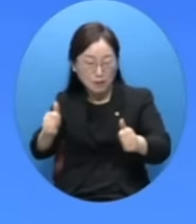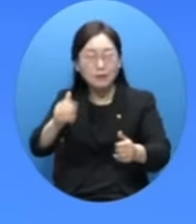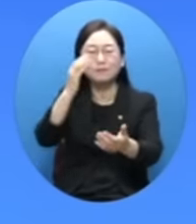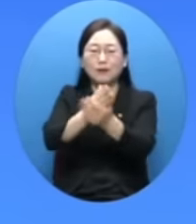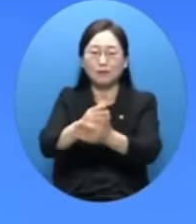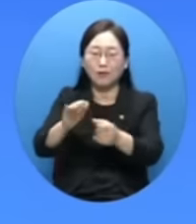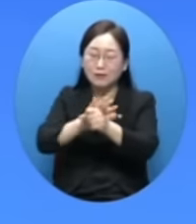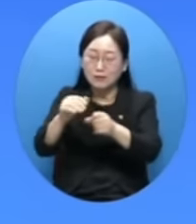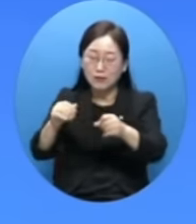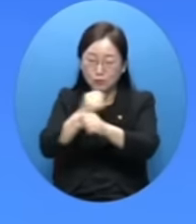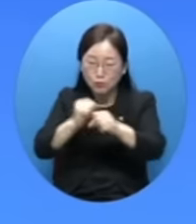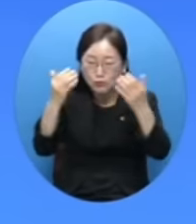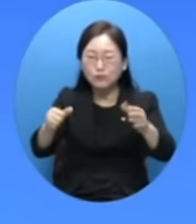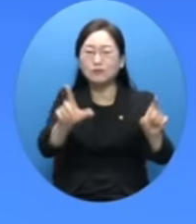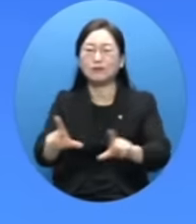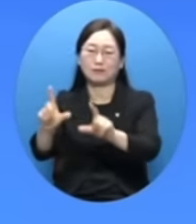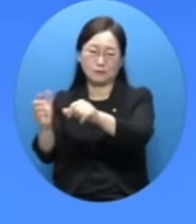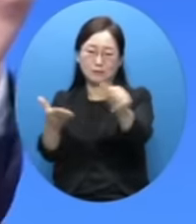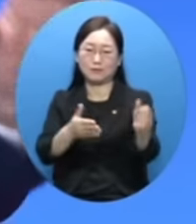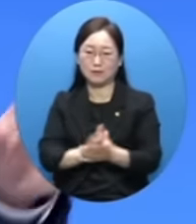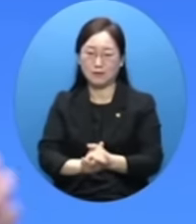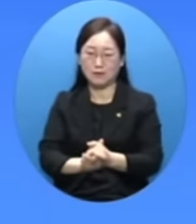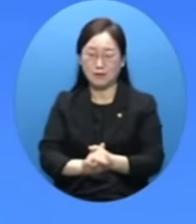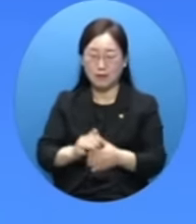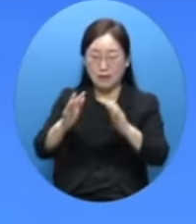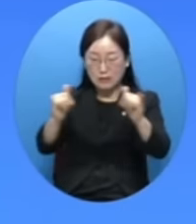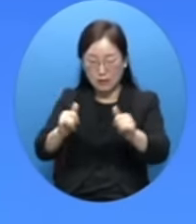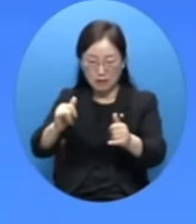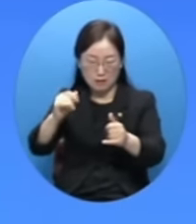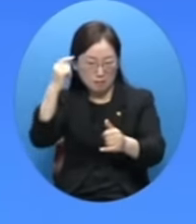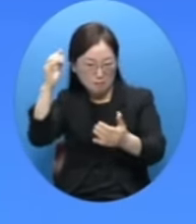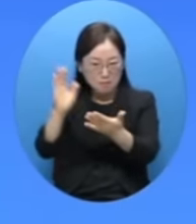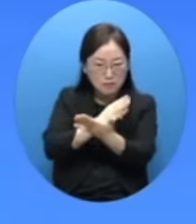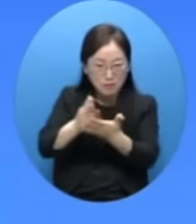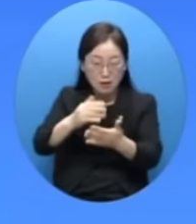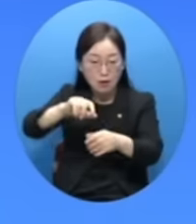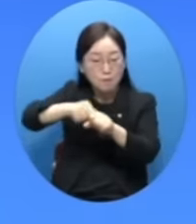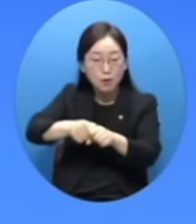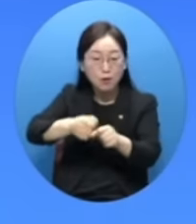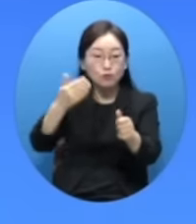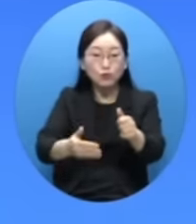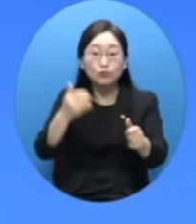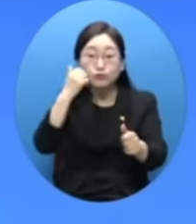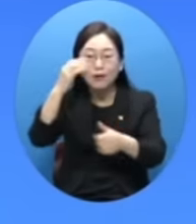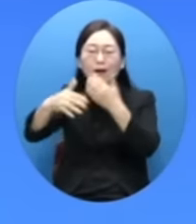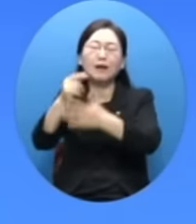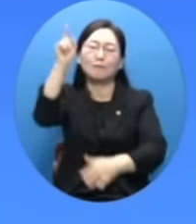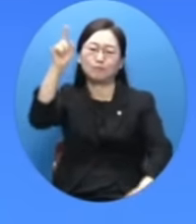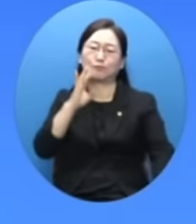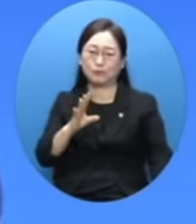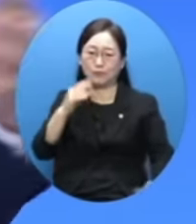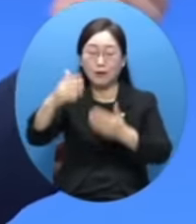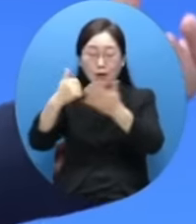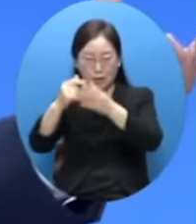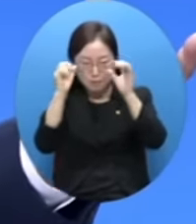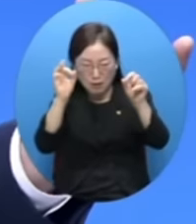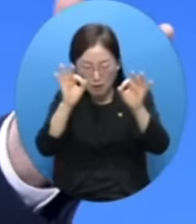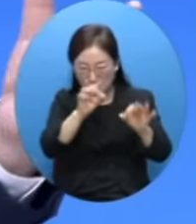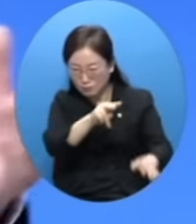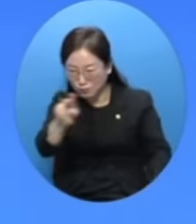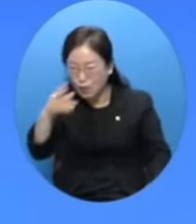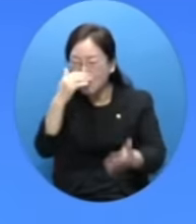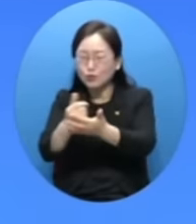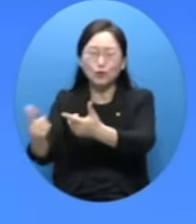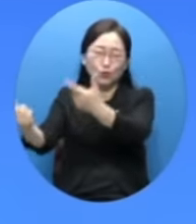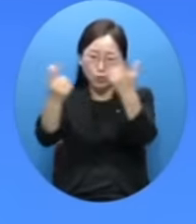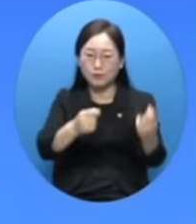용서하며 살아갈 수 있게 되기를 바랍니다. 사람을 판단하고 정죄할 분은 우리 하나님 한 분밖에 없습니다. 하나님 앞에는 우리 모두가 죄인입니다. 그렇기